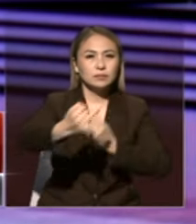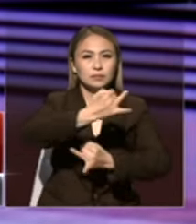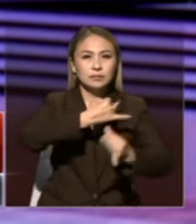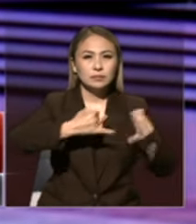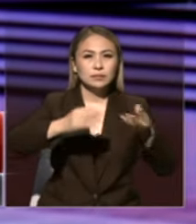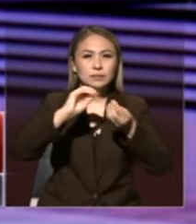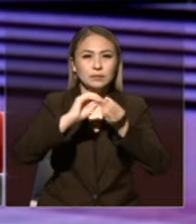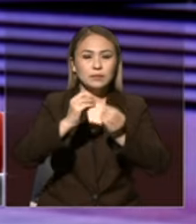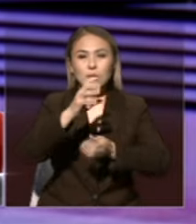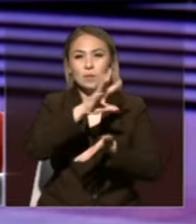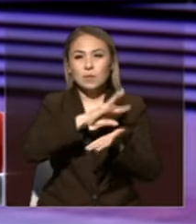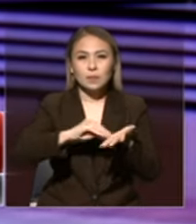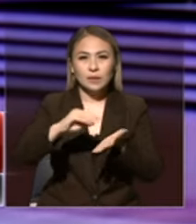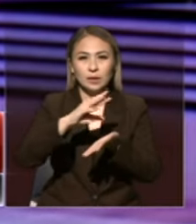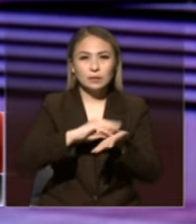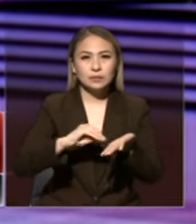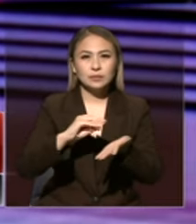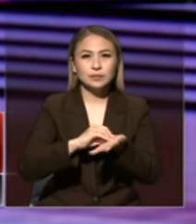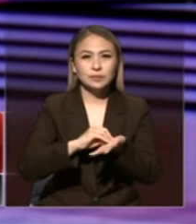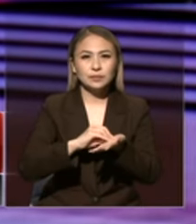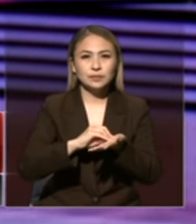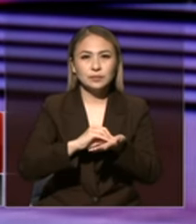мәселені қайталап, мынау